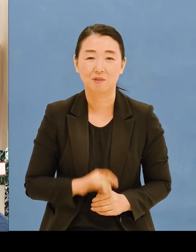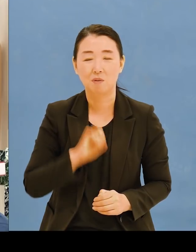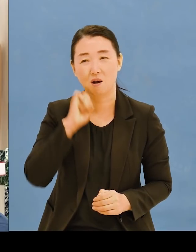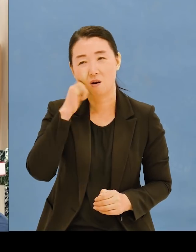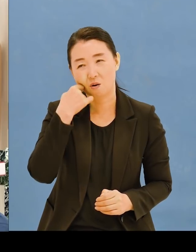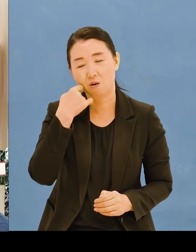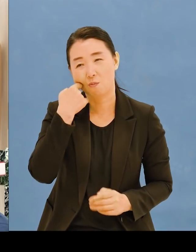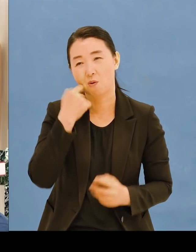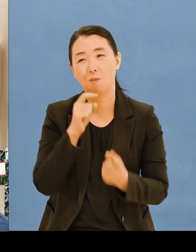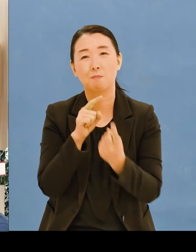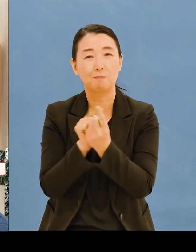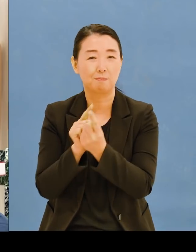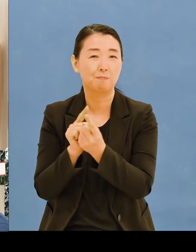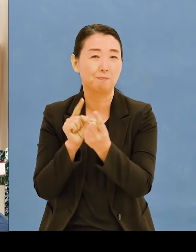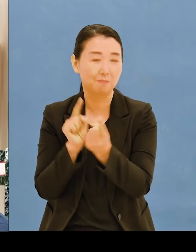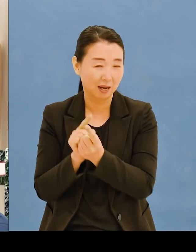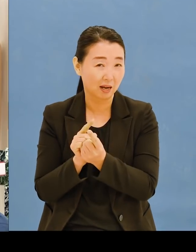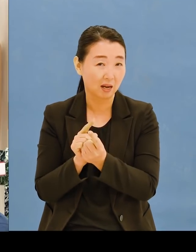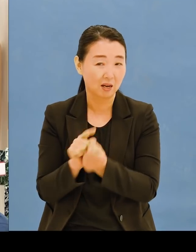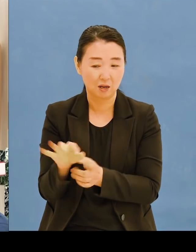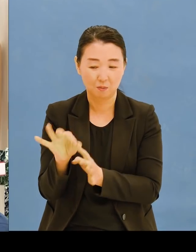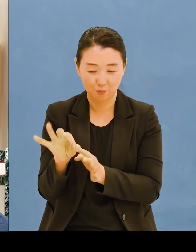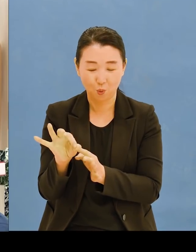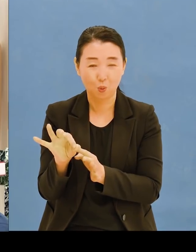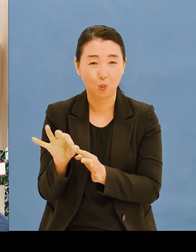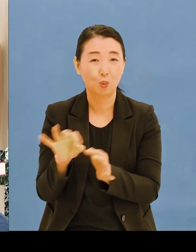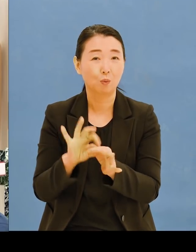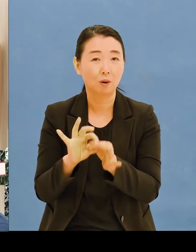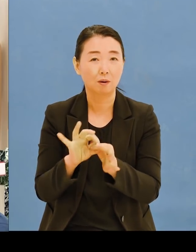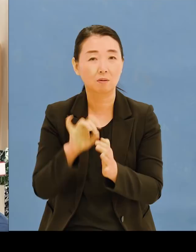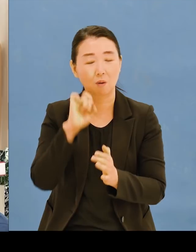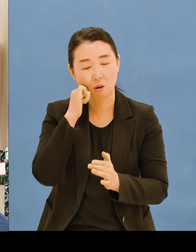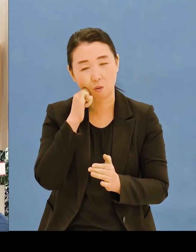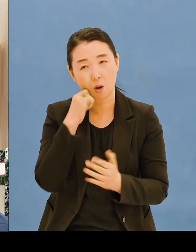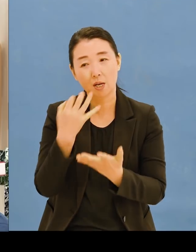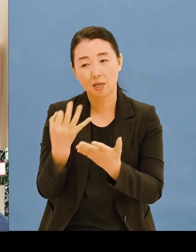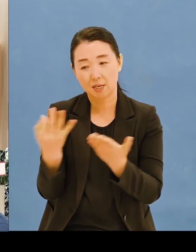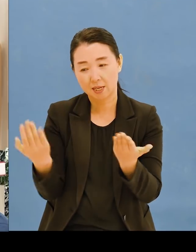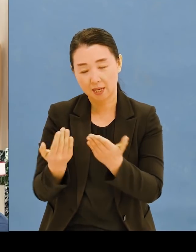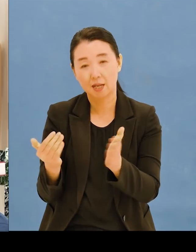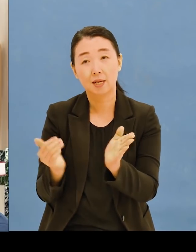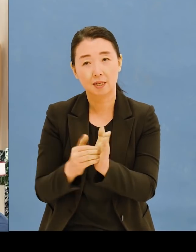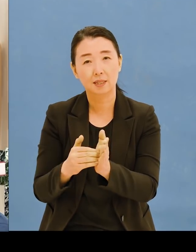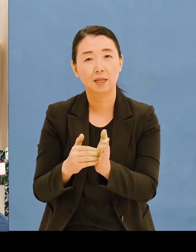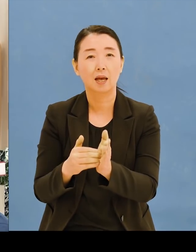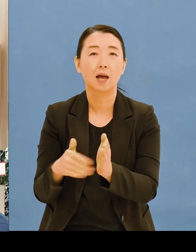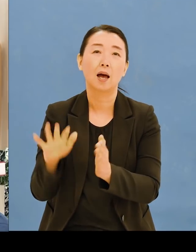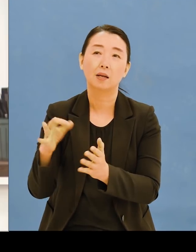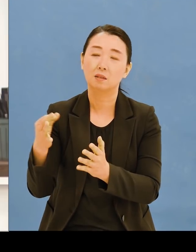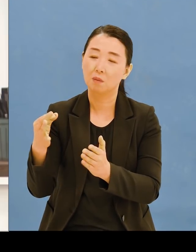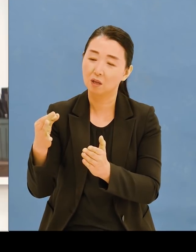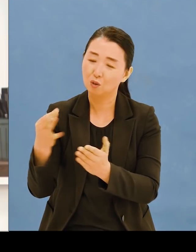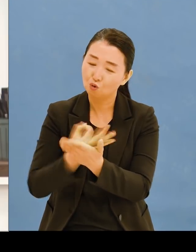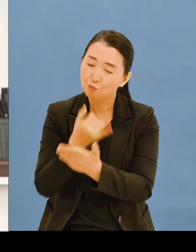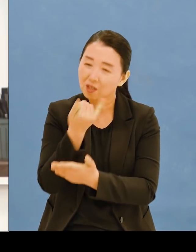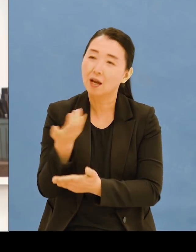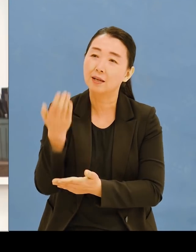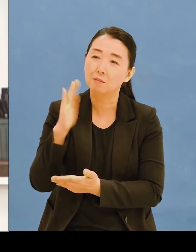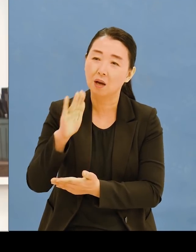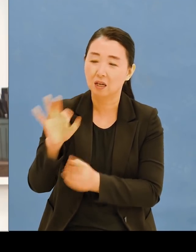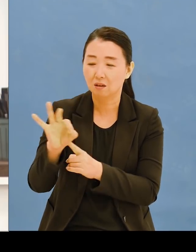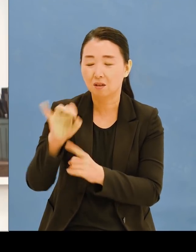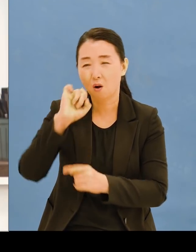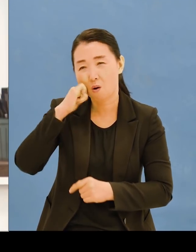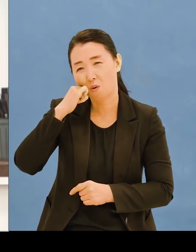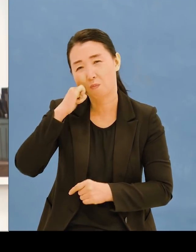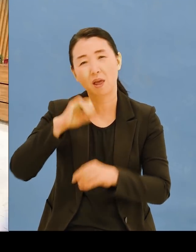어려움들이 닥쳤고 재정적으로도 사실 그게 일을 하지만 근본적인 재정의 문제는 사실 풀리지가 않거든요. 그래서